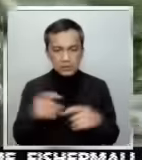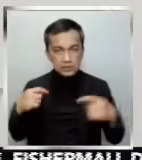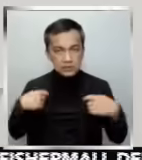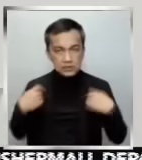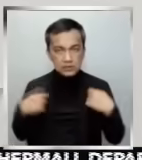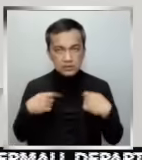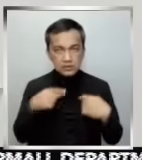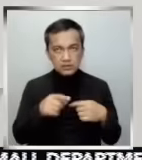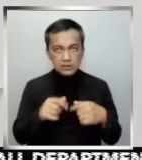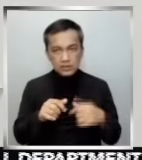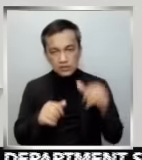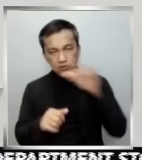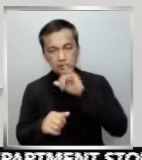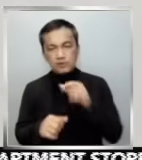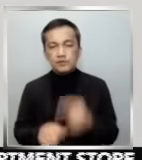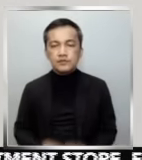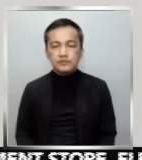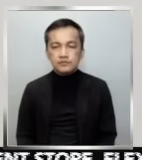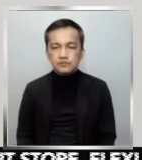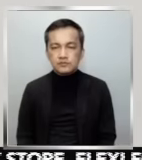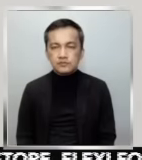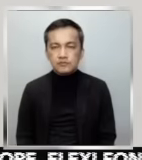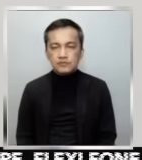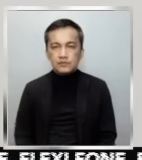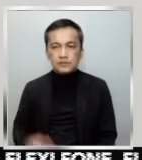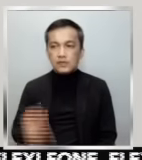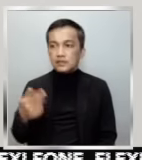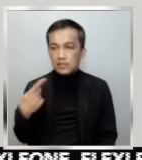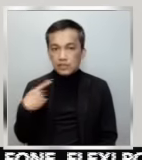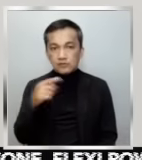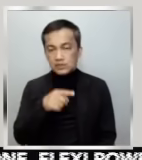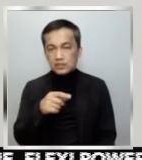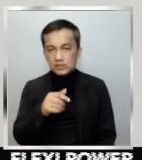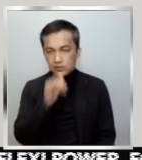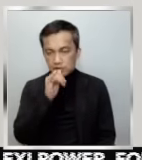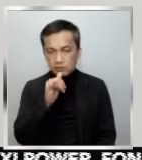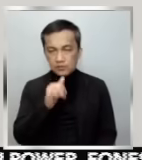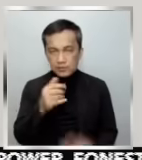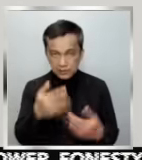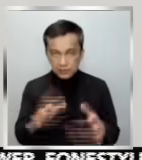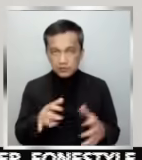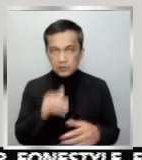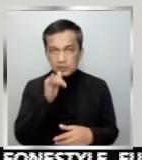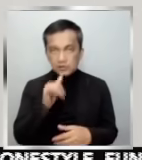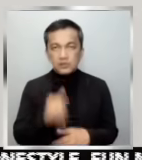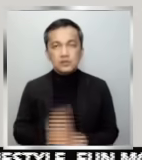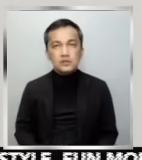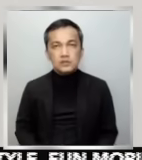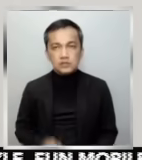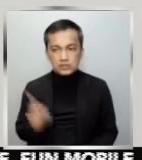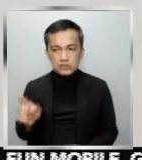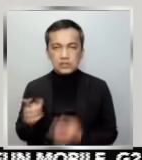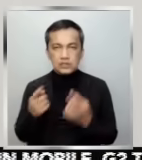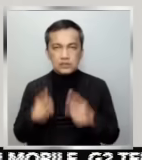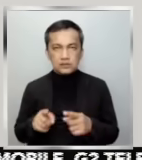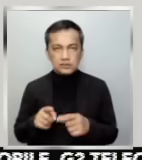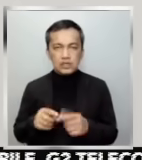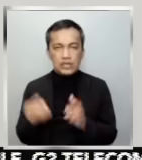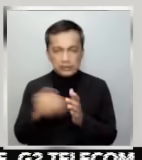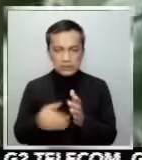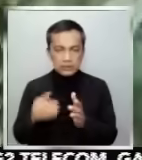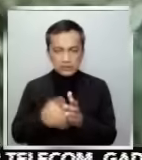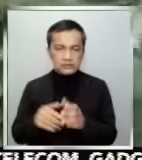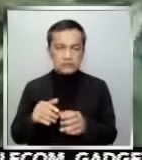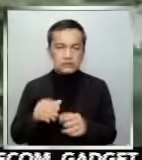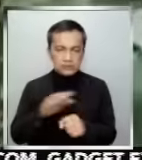inuman nagkaroon sila ng inuman at pagkatapos ng inuman doun na nangyari yung paulit-ulit na panghahalay sa